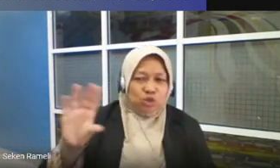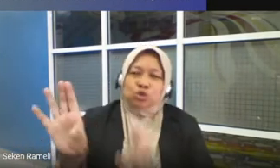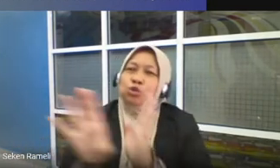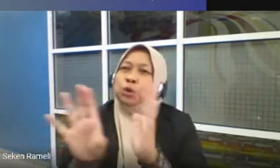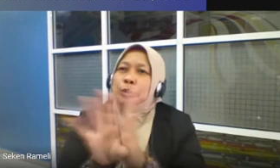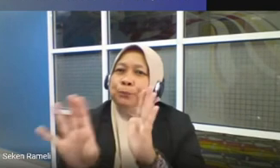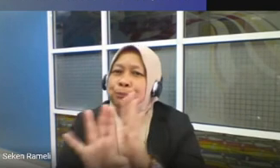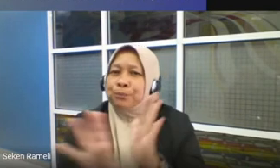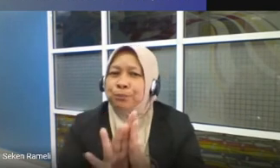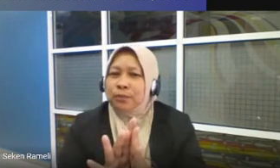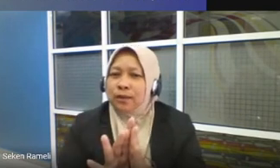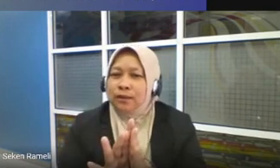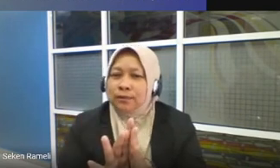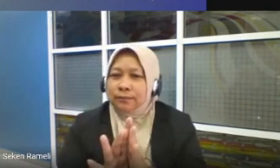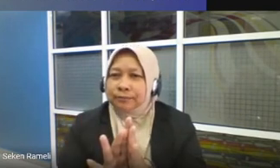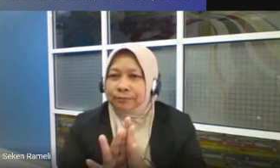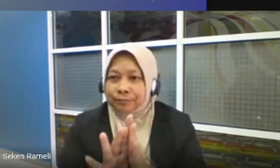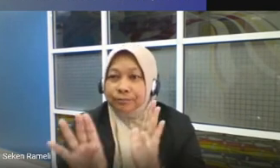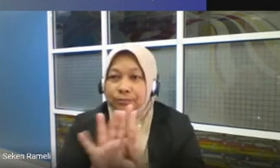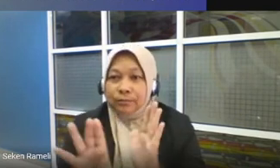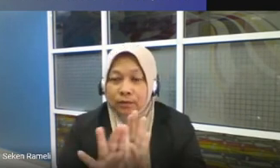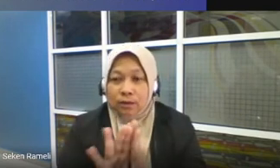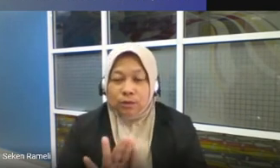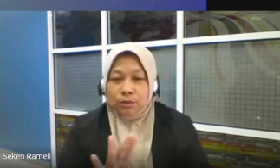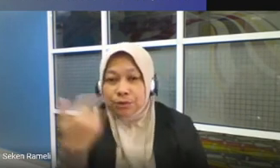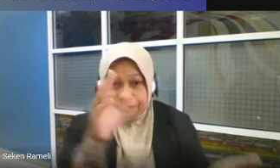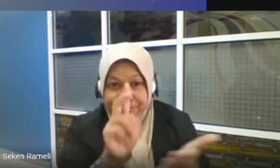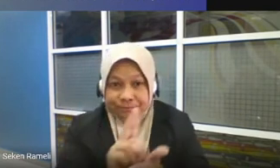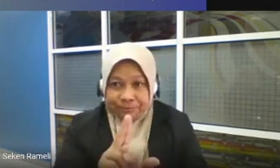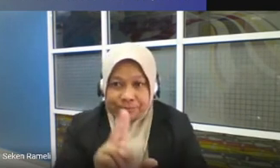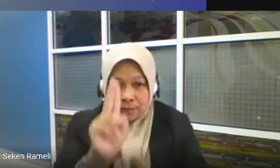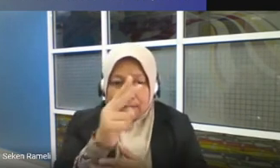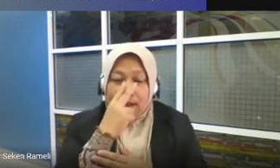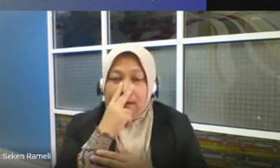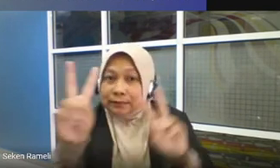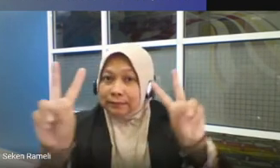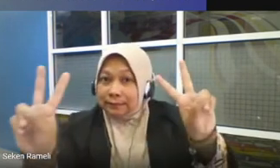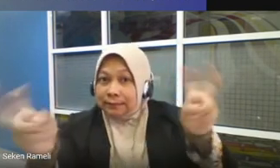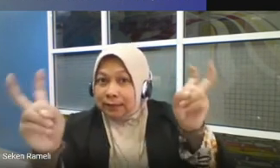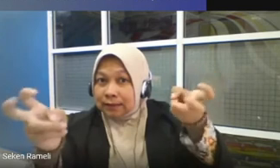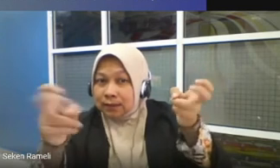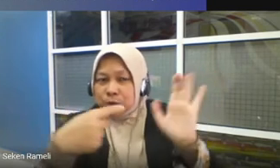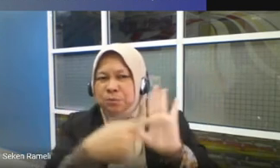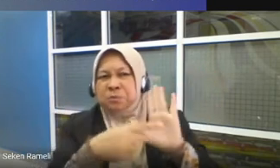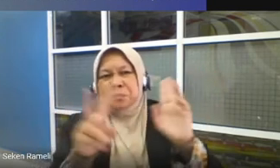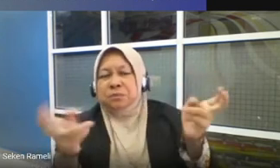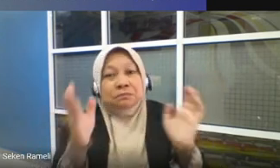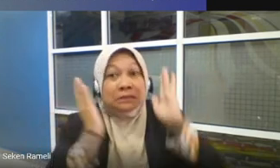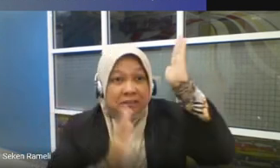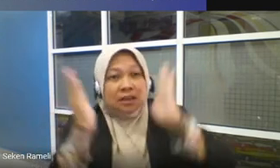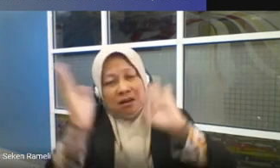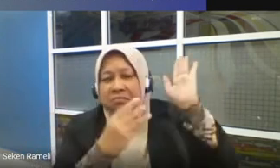contohlah setengah-setengah academician ni bila tak nampak title depan nama tu,